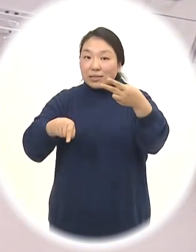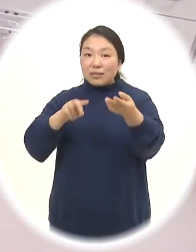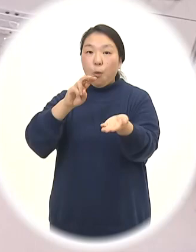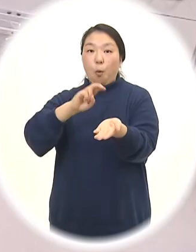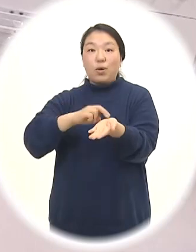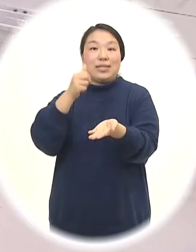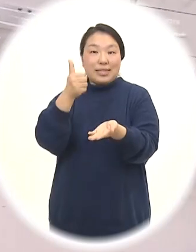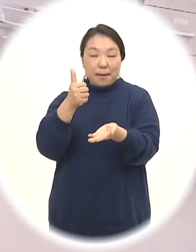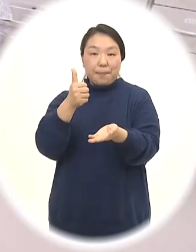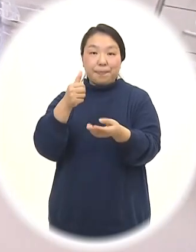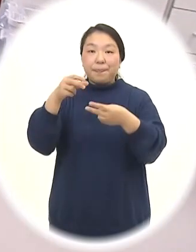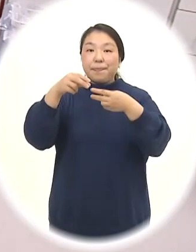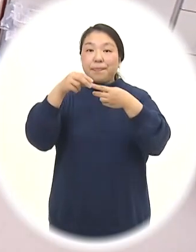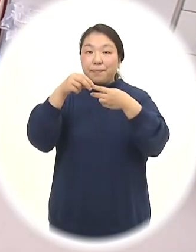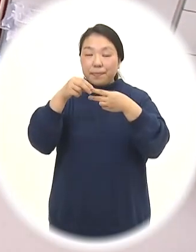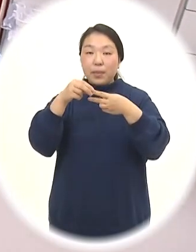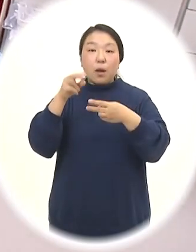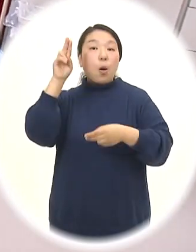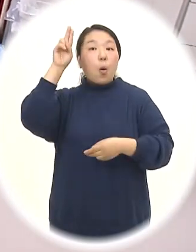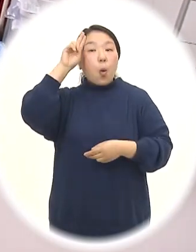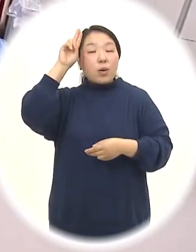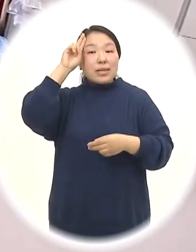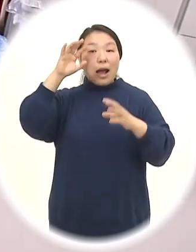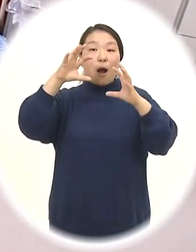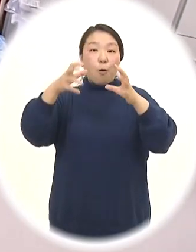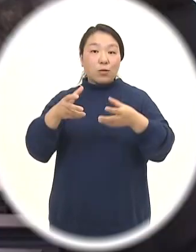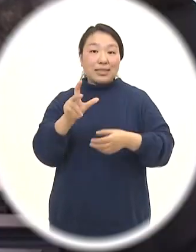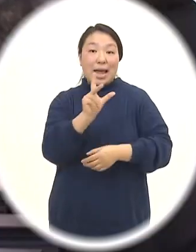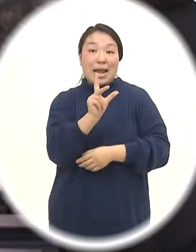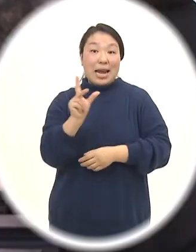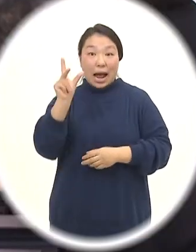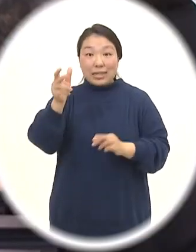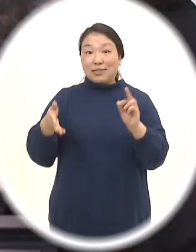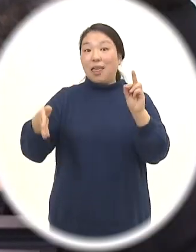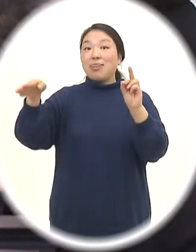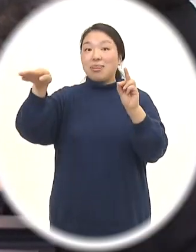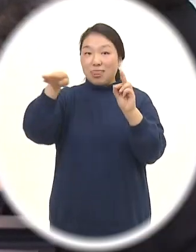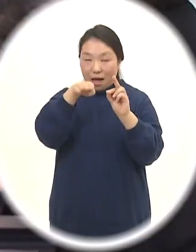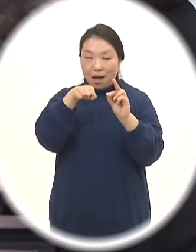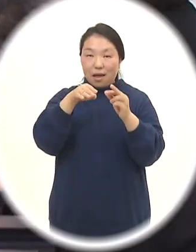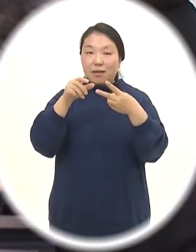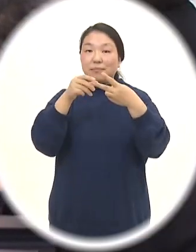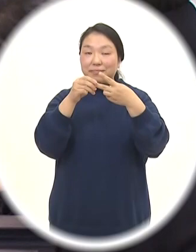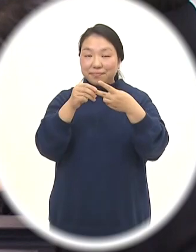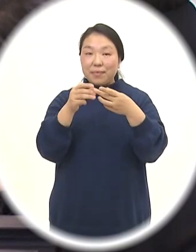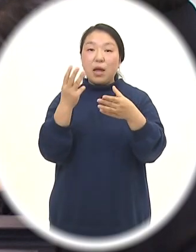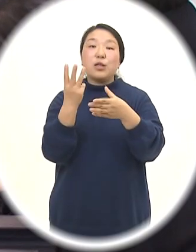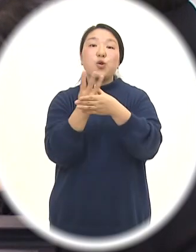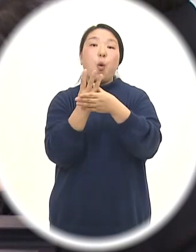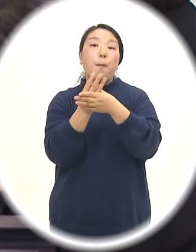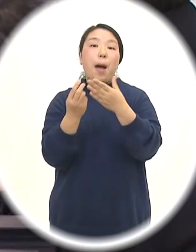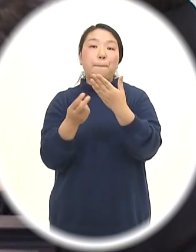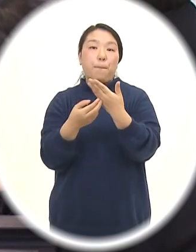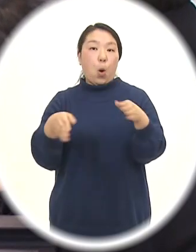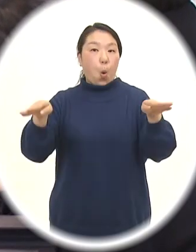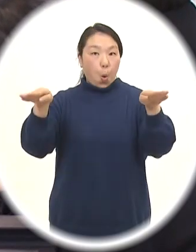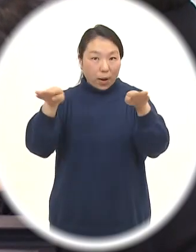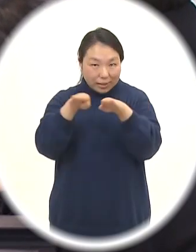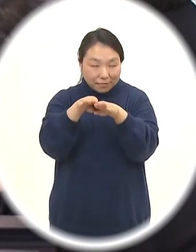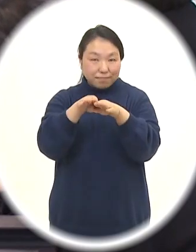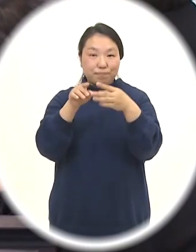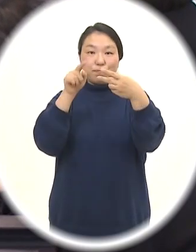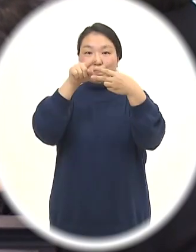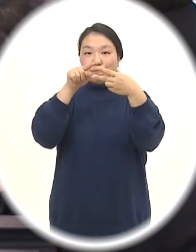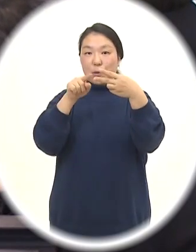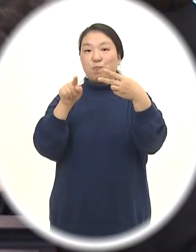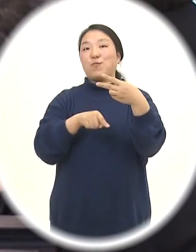国際がんセンターに勤務する岡山医師と常磐病院の外科医澤野医師です